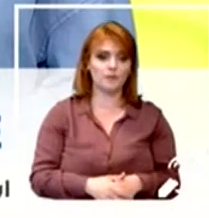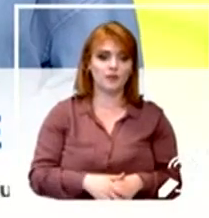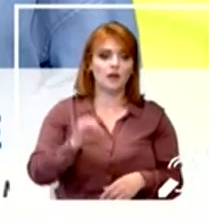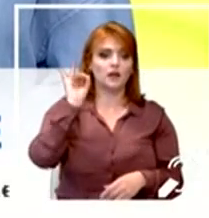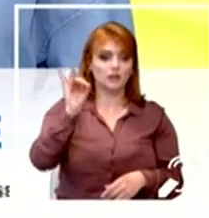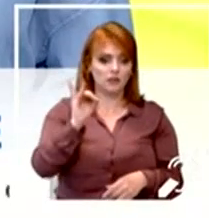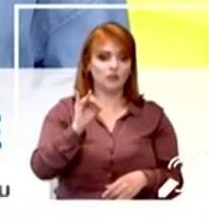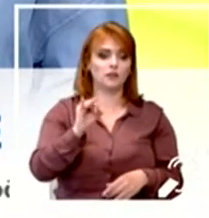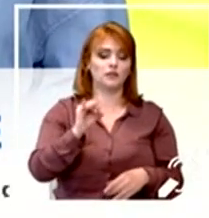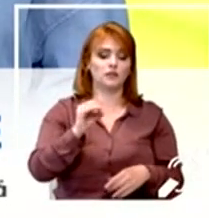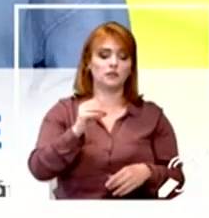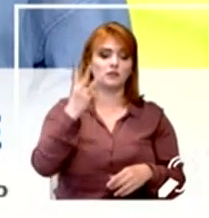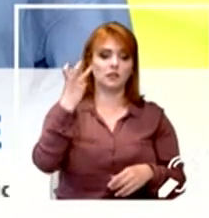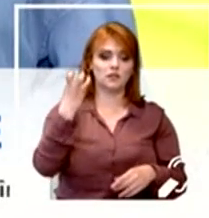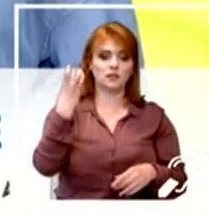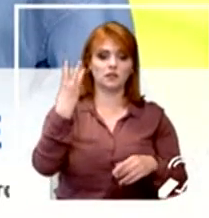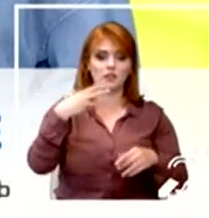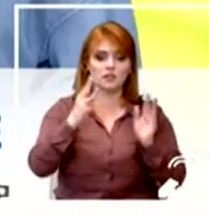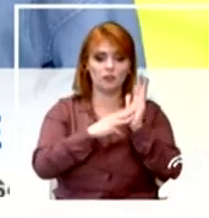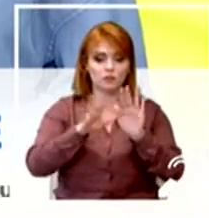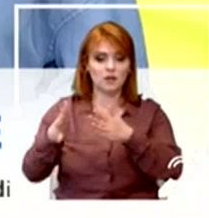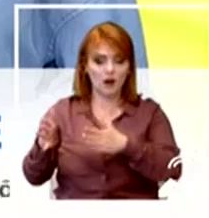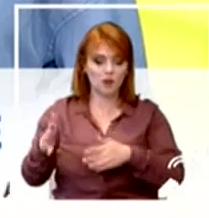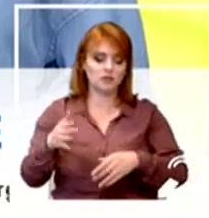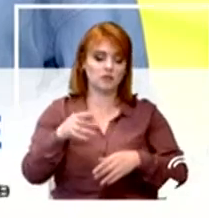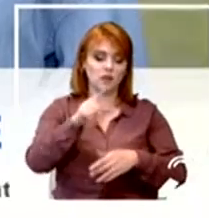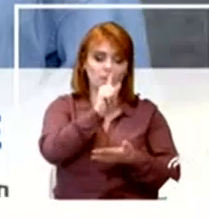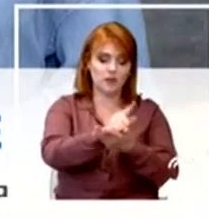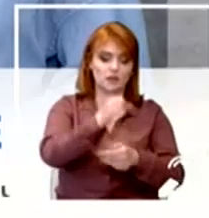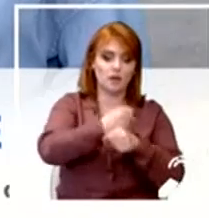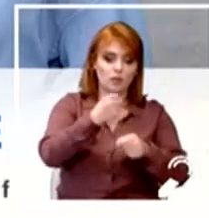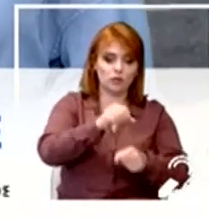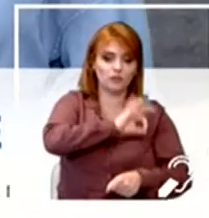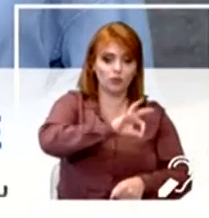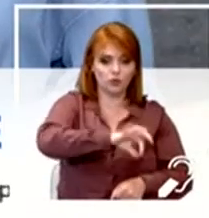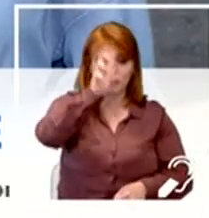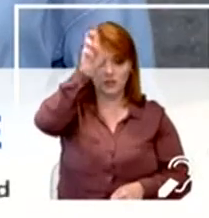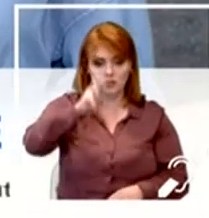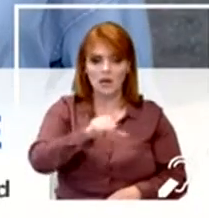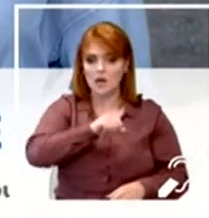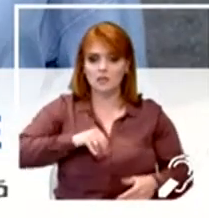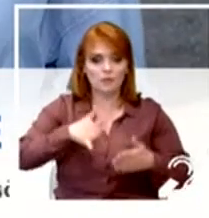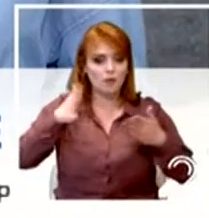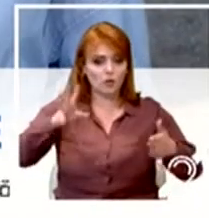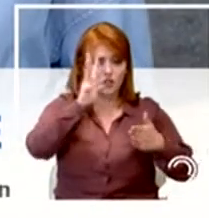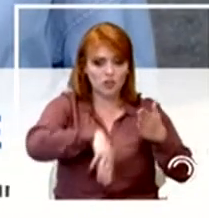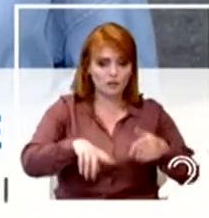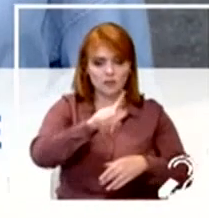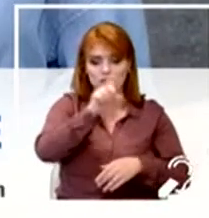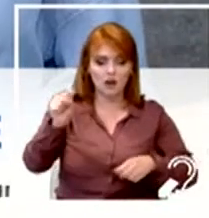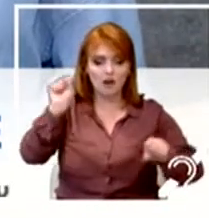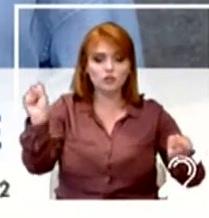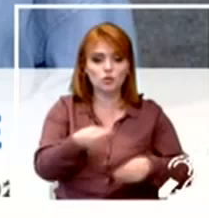fost aplicată munca neremunerată în folosul comunității. Cele mai multe amenzi s-au dat pentru viteză,